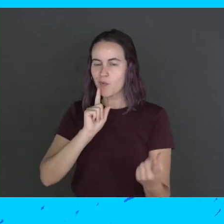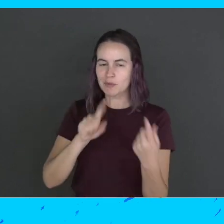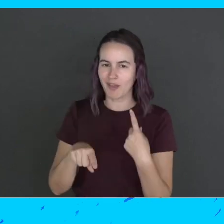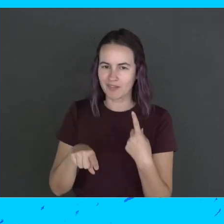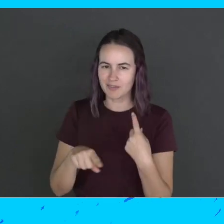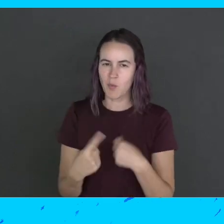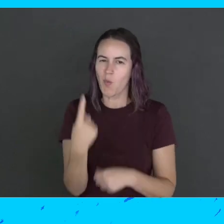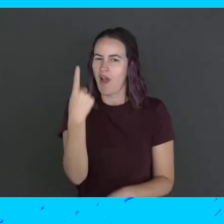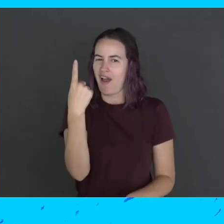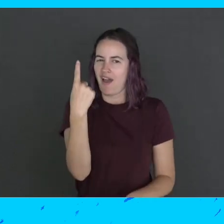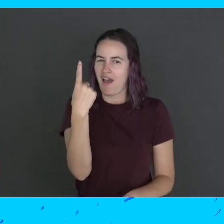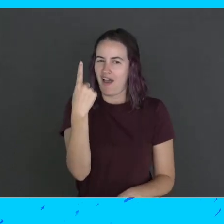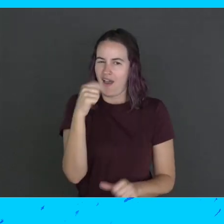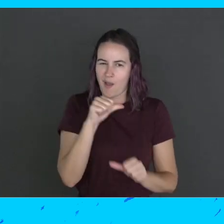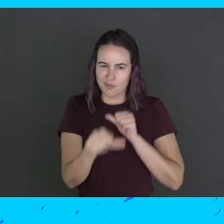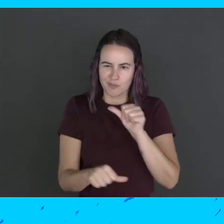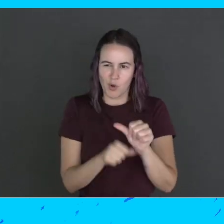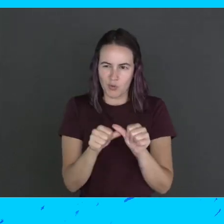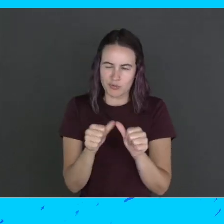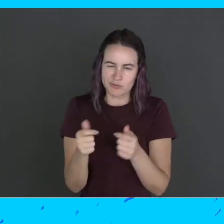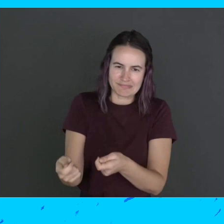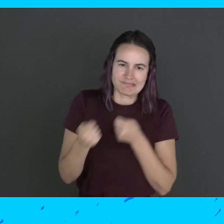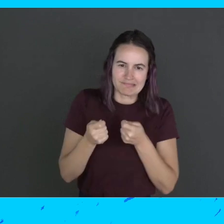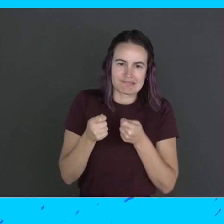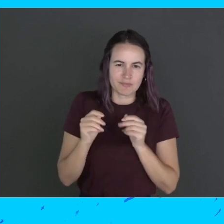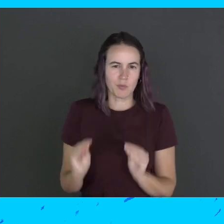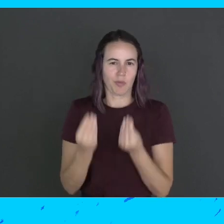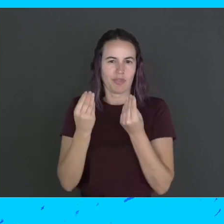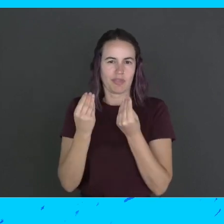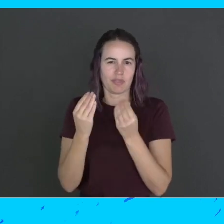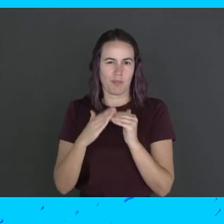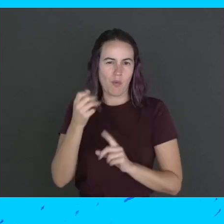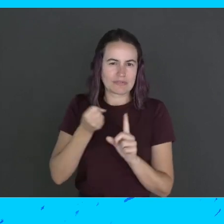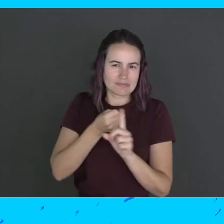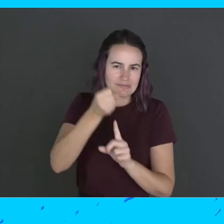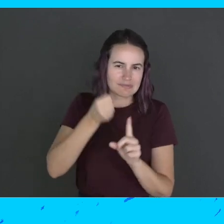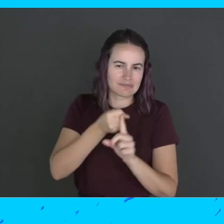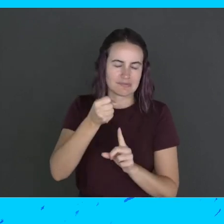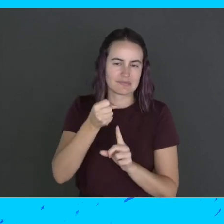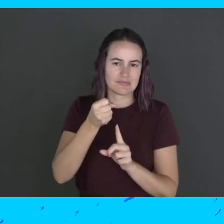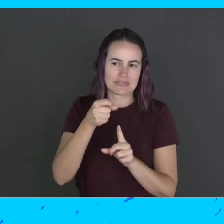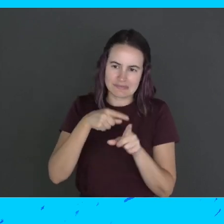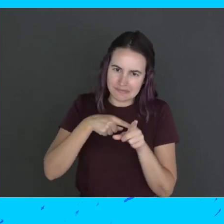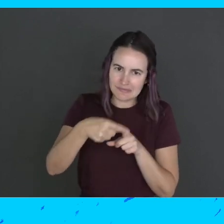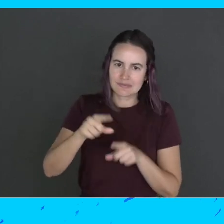jeunes et comment construire un mouvement dans ce sens-là?